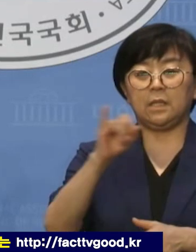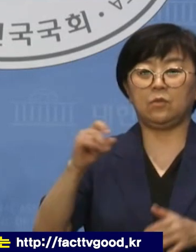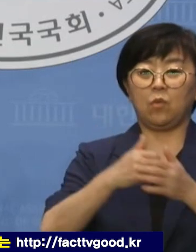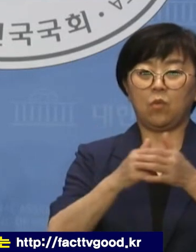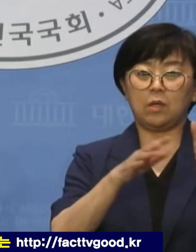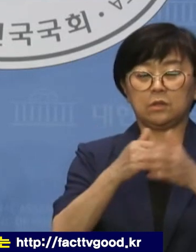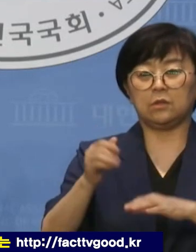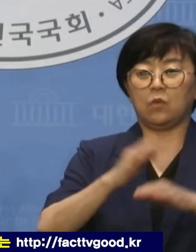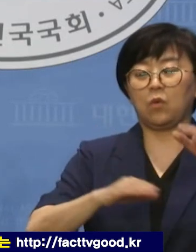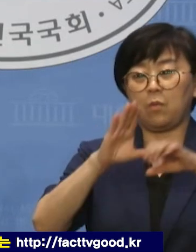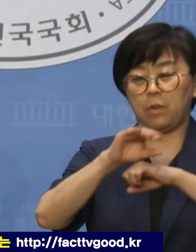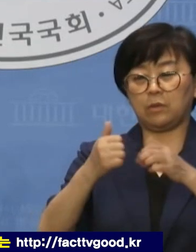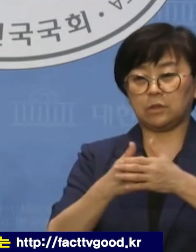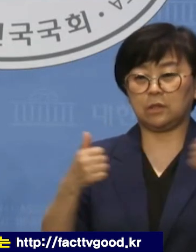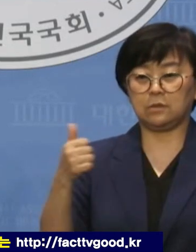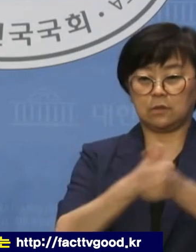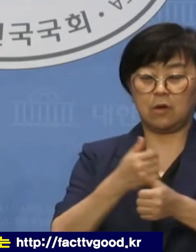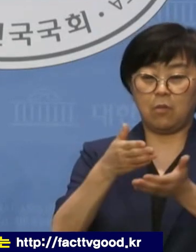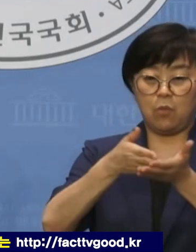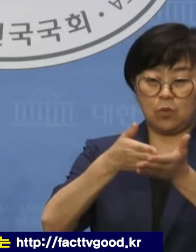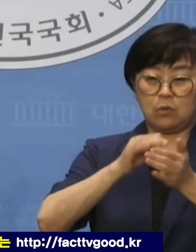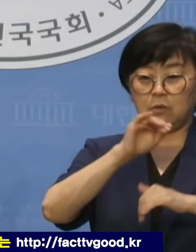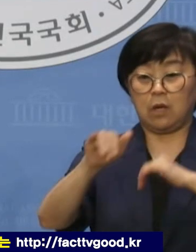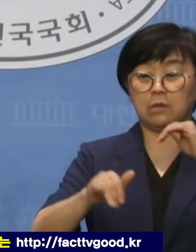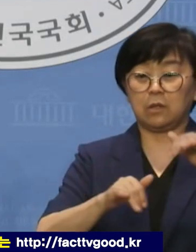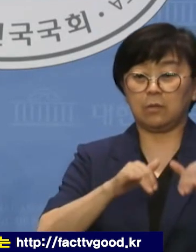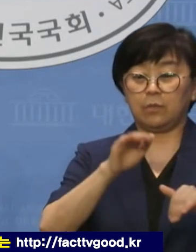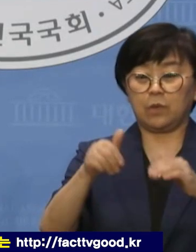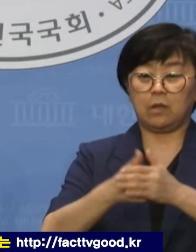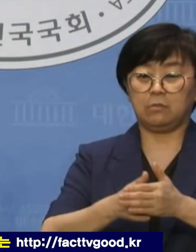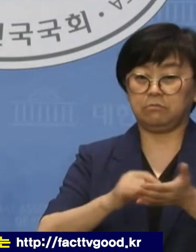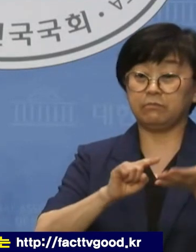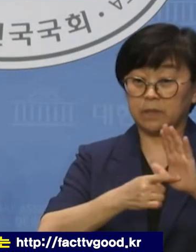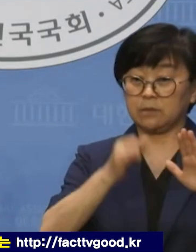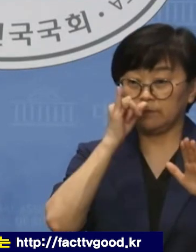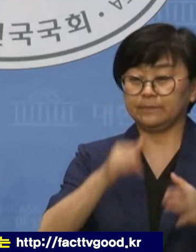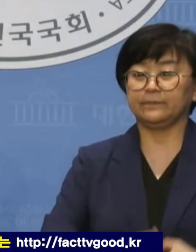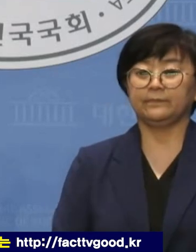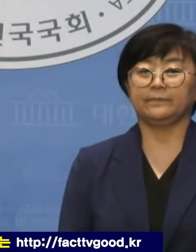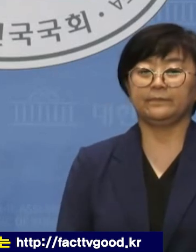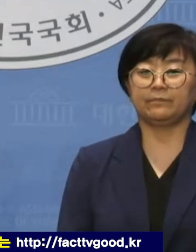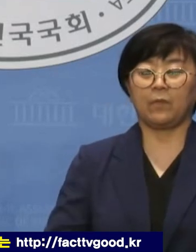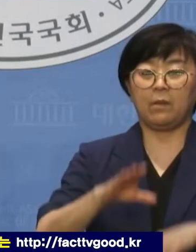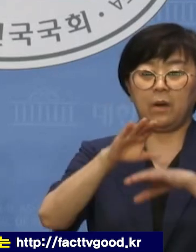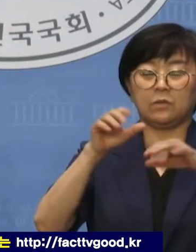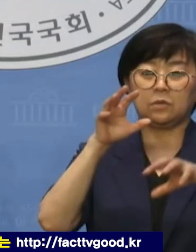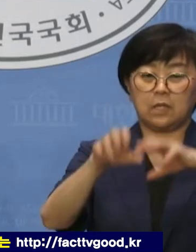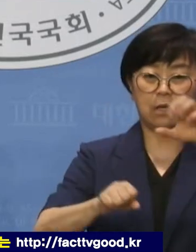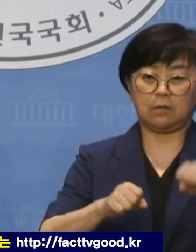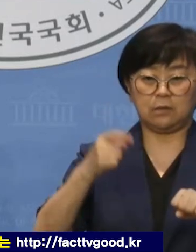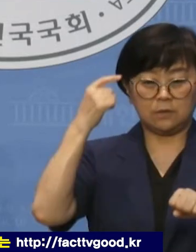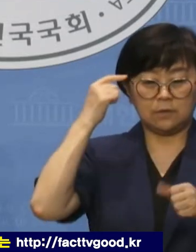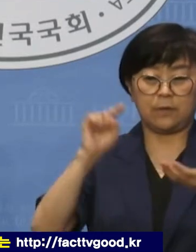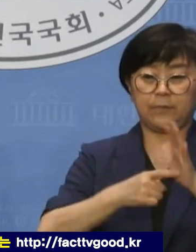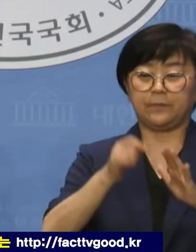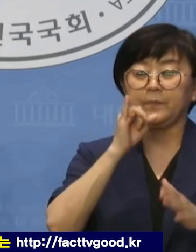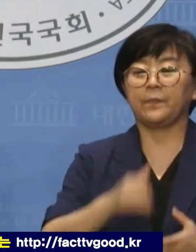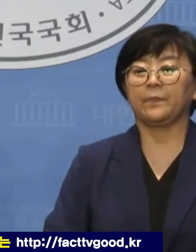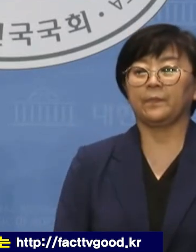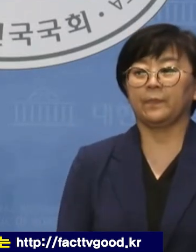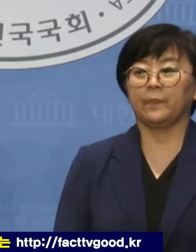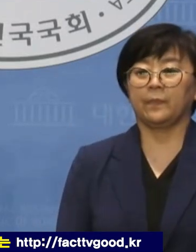이동관 씨는 공영방송의 인사와 보도에 관여하겠다는 의사를 노골적으로 드러내며 방송 장악 의지를